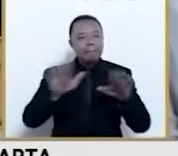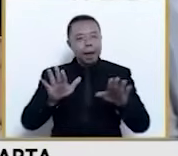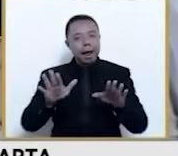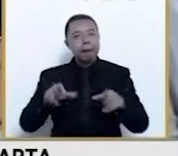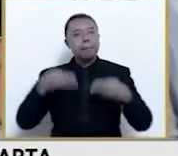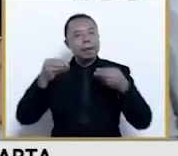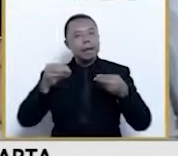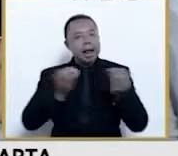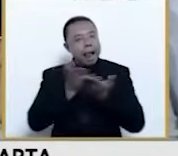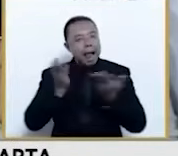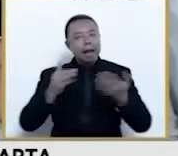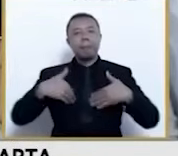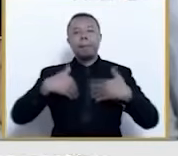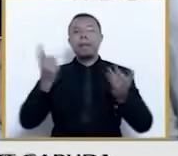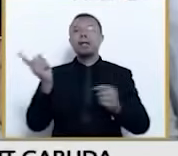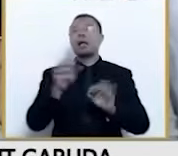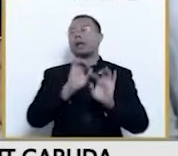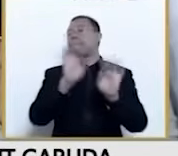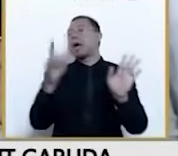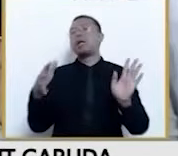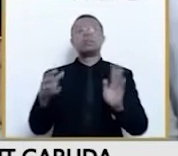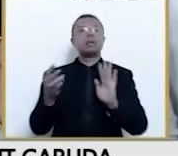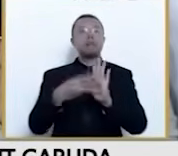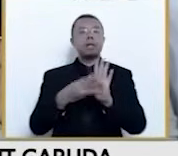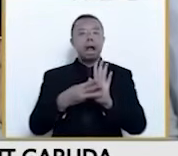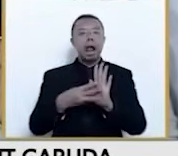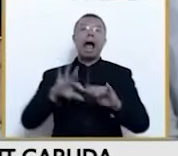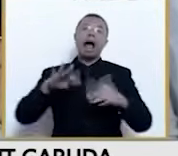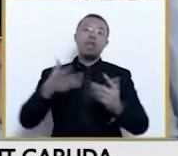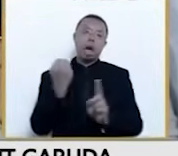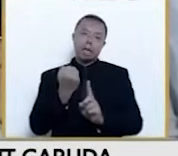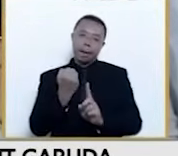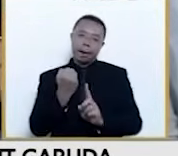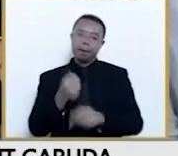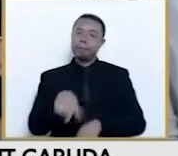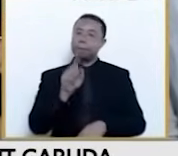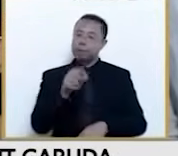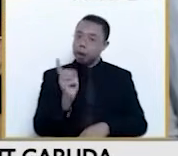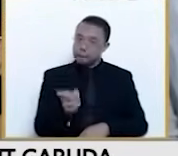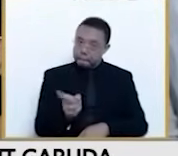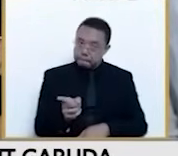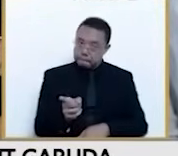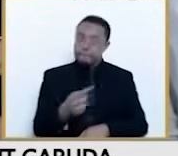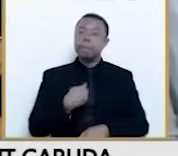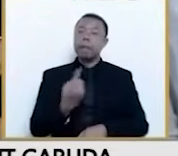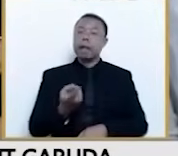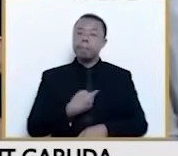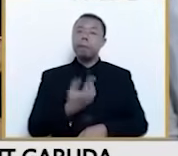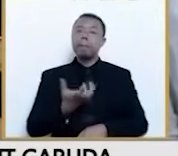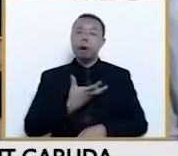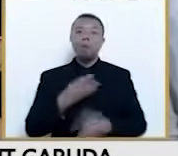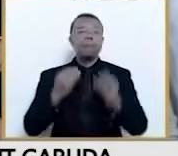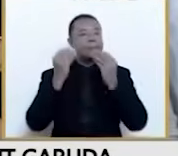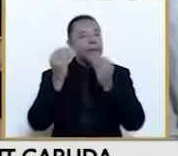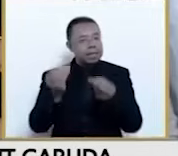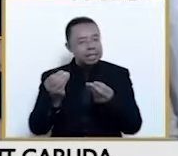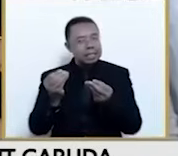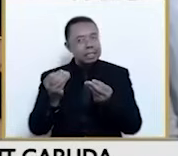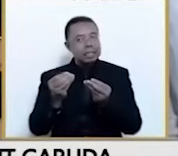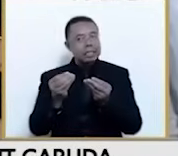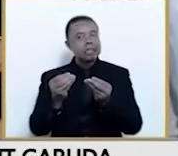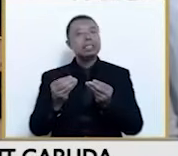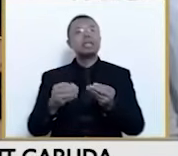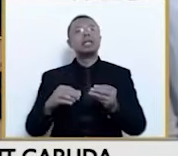pelayanan yang bebas dari berbagai ancaman. Oleh karena itu, tentu kami akan memberikan